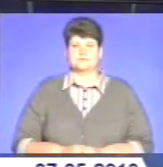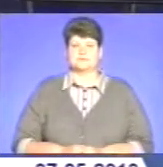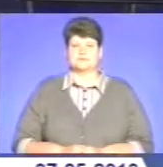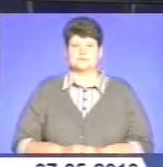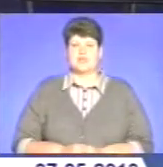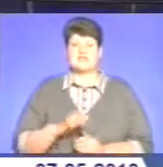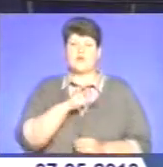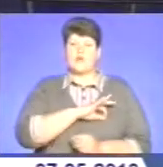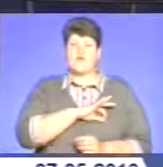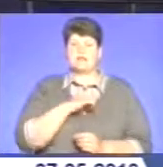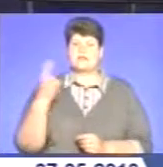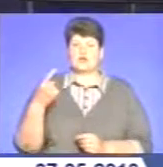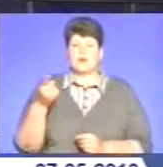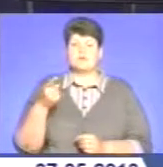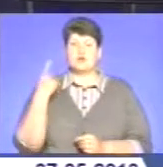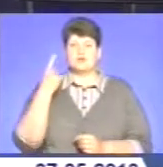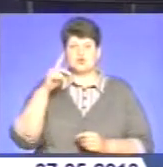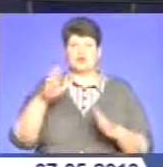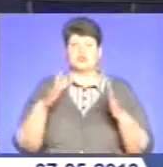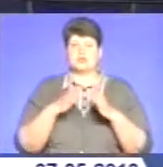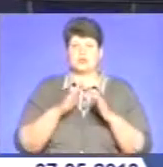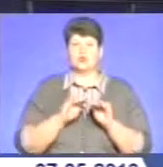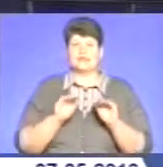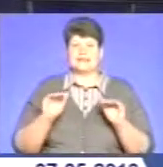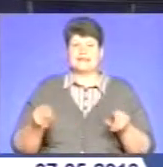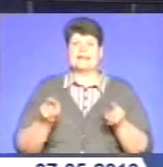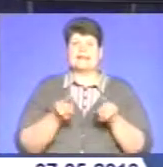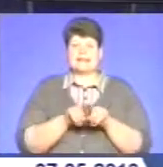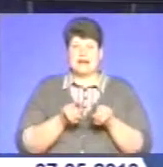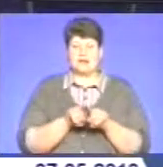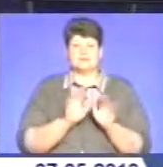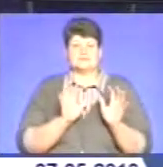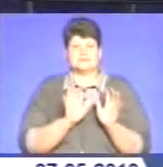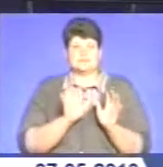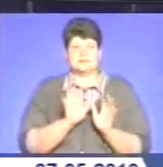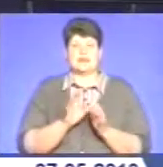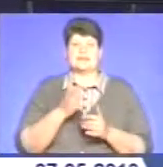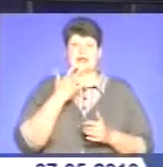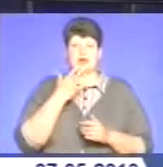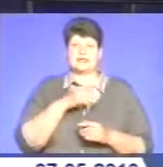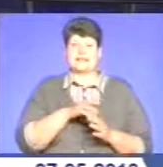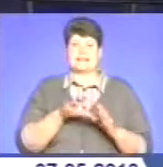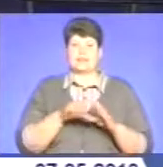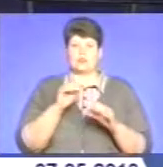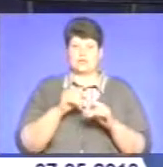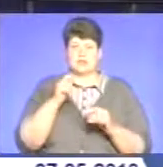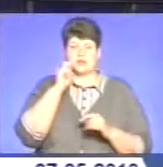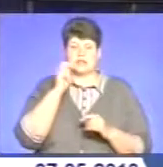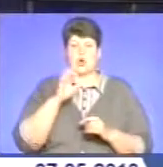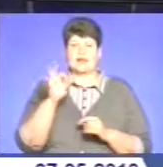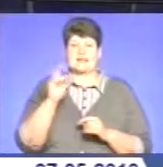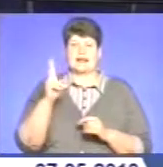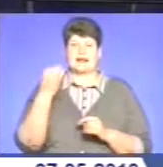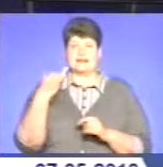Вихованців Тернопільського обласного спеціалізованого будинку дитини теж не оминули турботою. Народний депутат України Олексій Кайда подарував